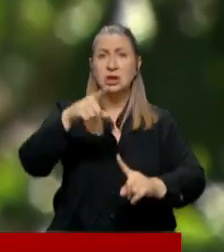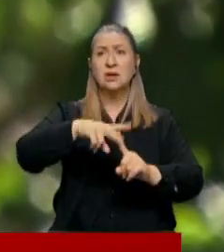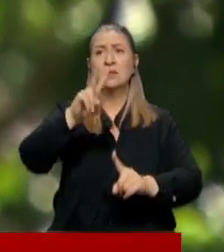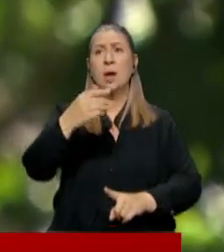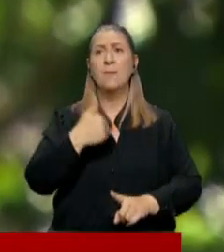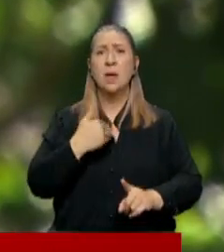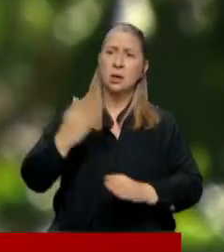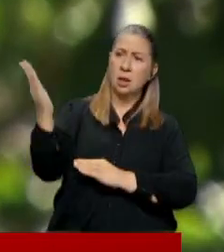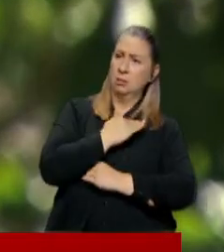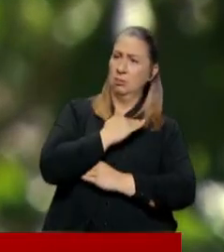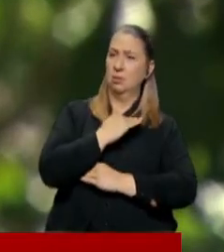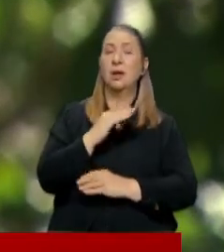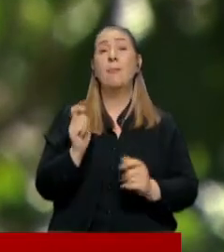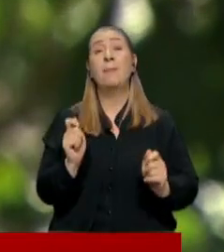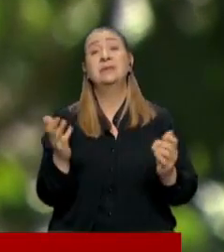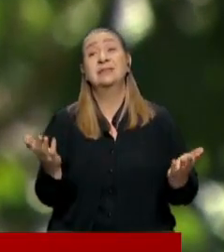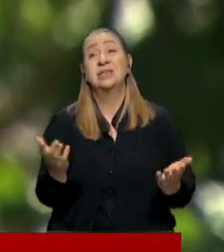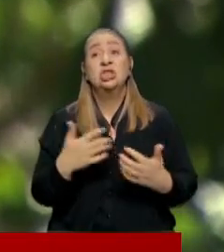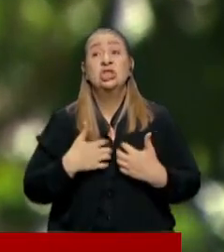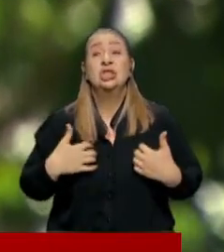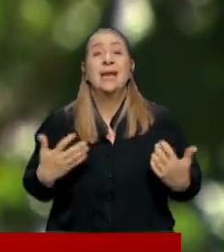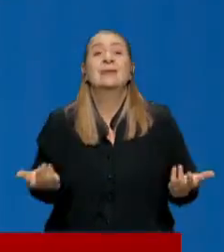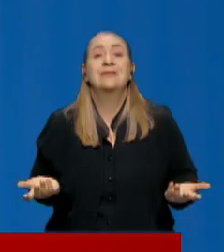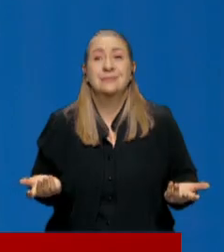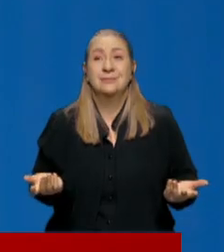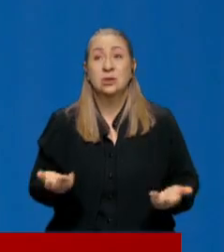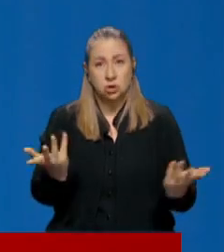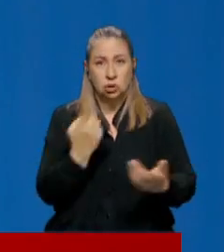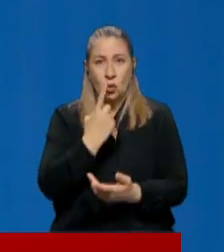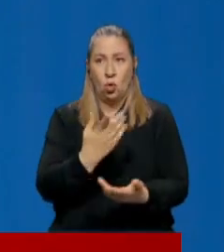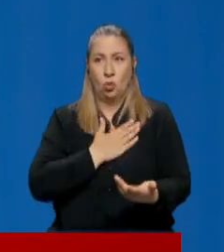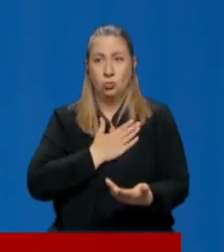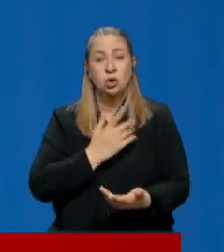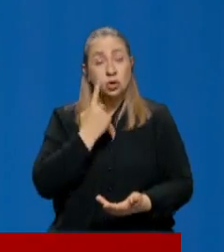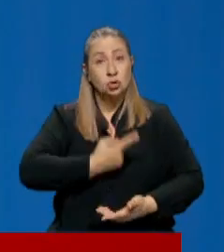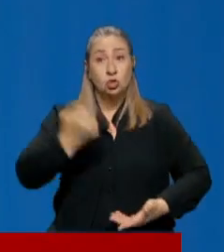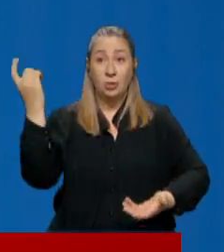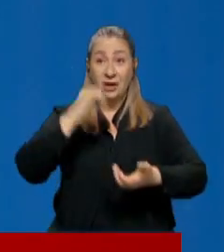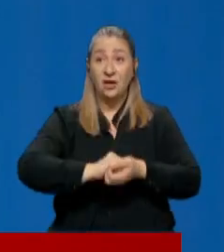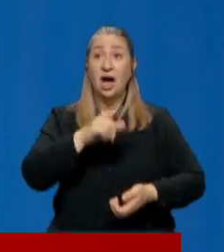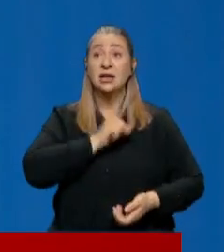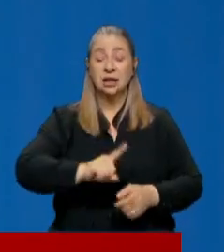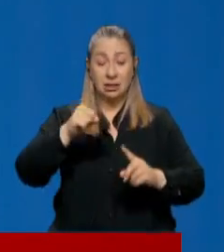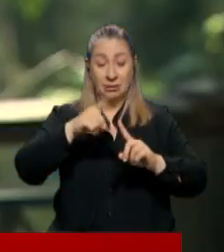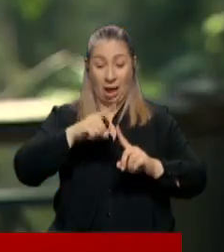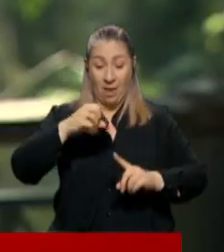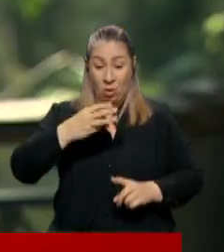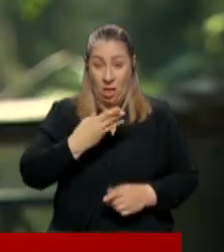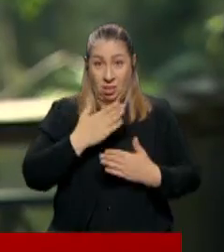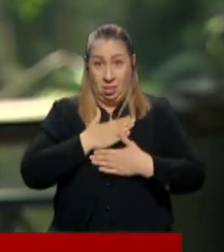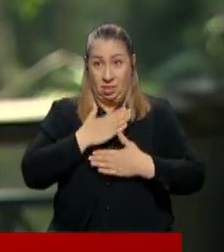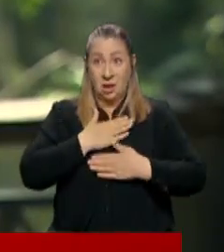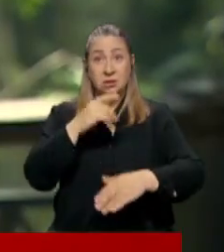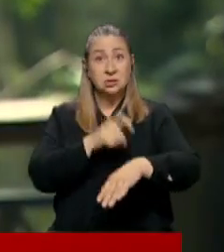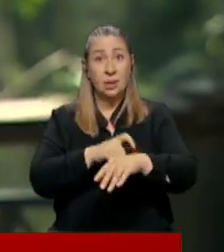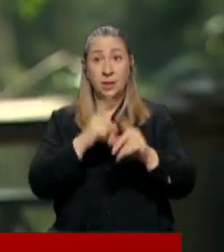televizyonda beni mat edersin. Yapamaz, cesaret edemez. İşte söylüyorum, Cumhur İttifakı'nın adayı Tayyip Erdoğan. Zaman